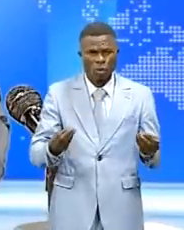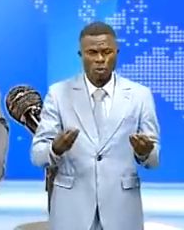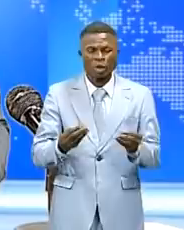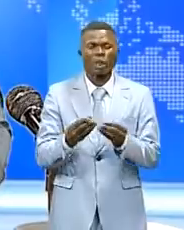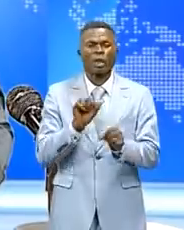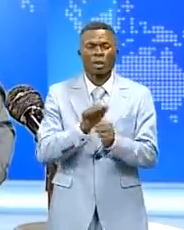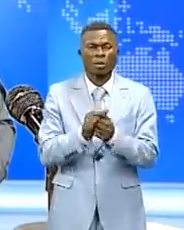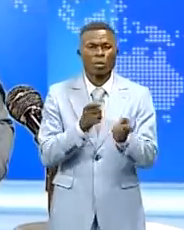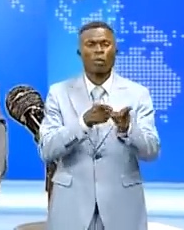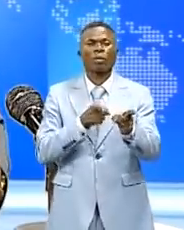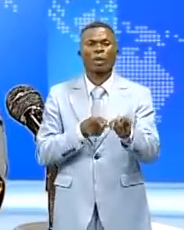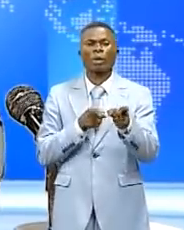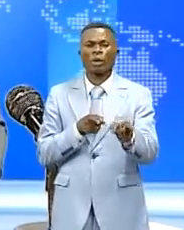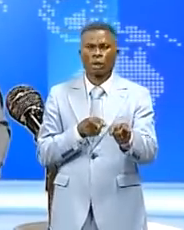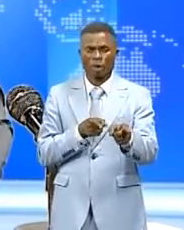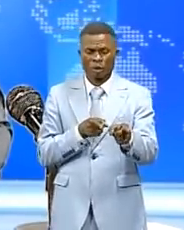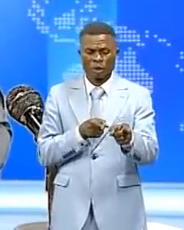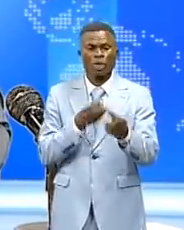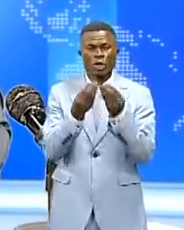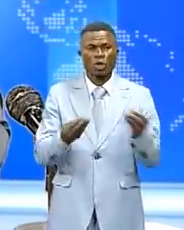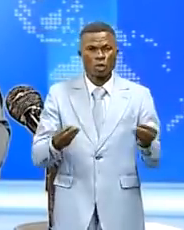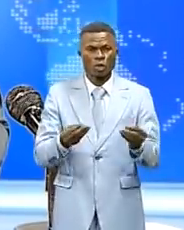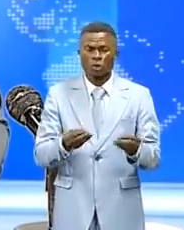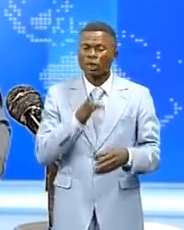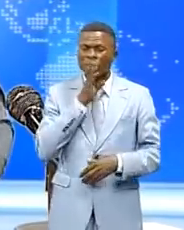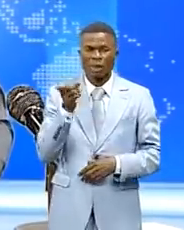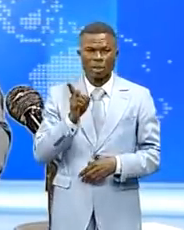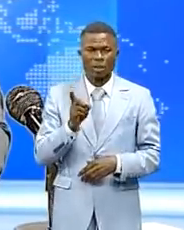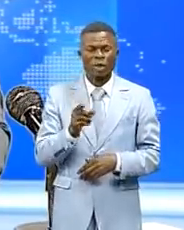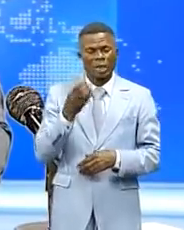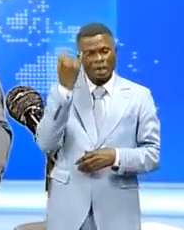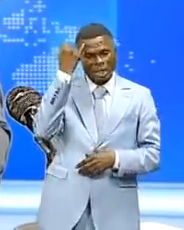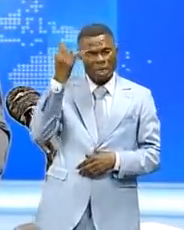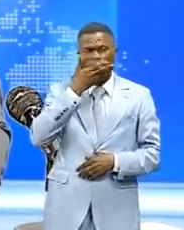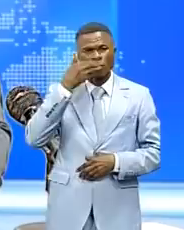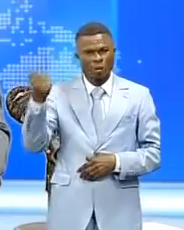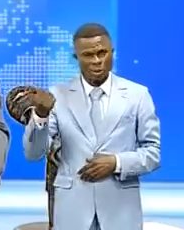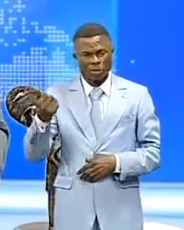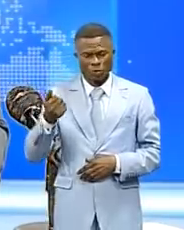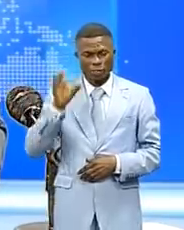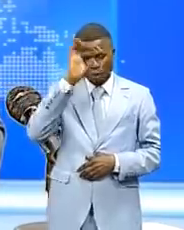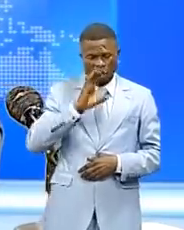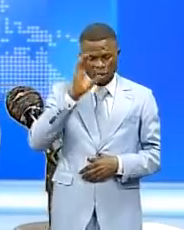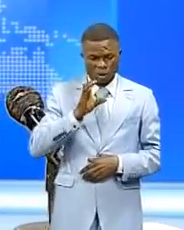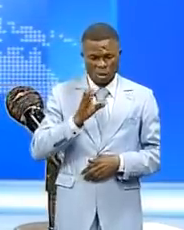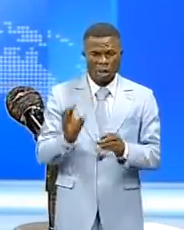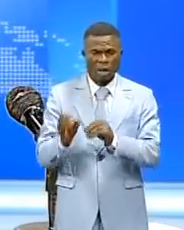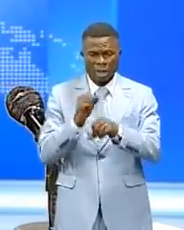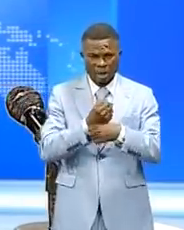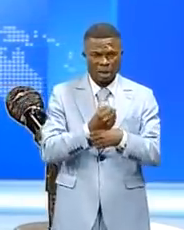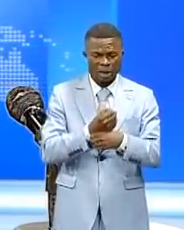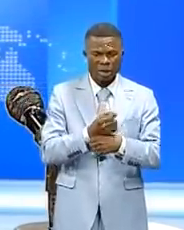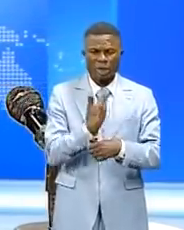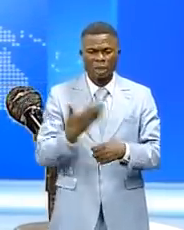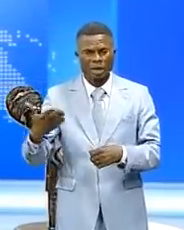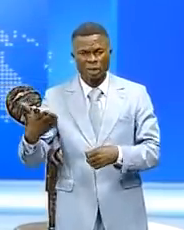problème là ce ne sera pas une solution pérenne mais c'est déjà quelque chose en attendant que nous serait en train de mettre en place des dispositifs